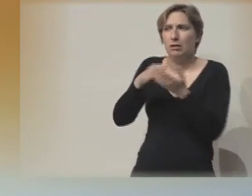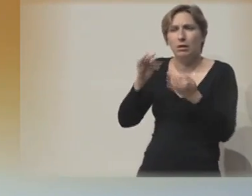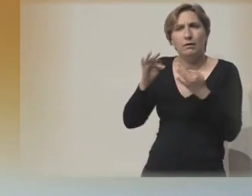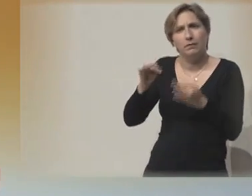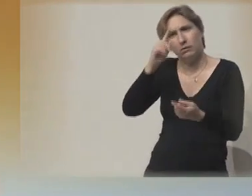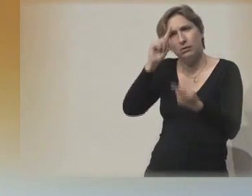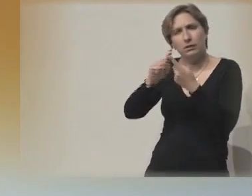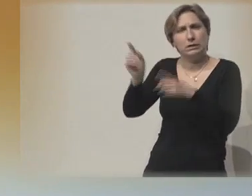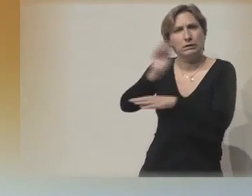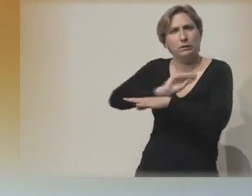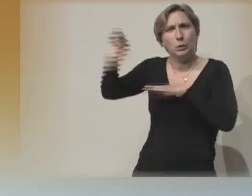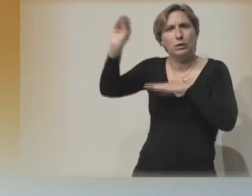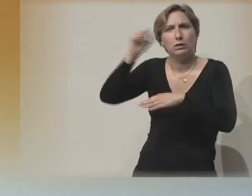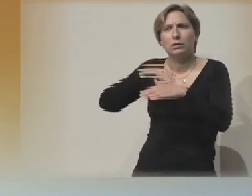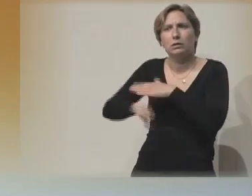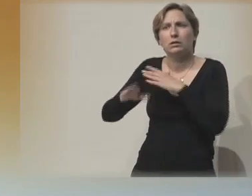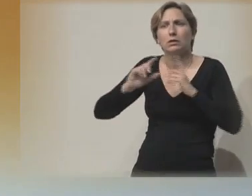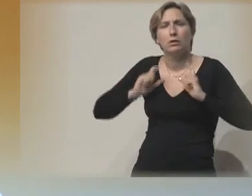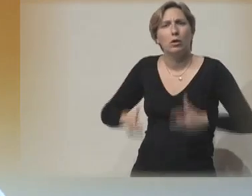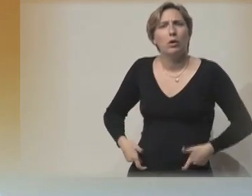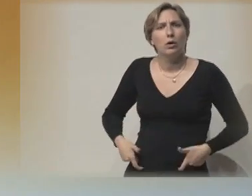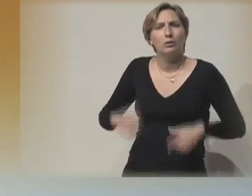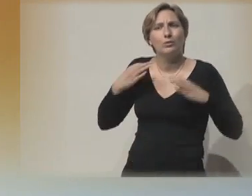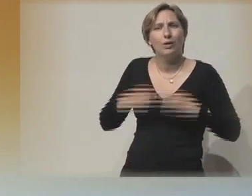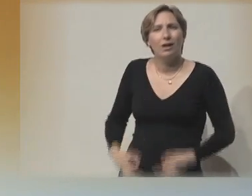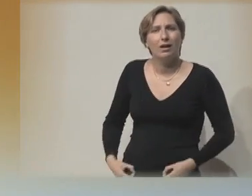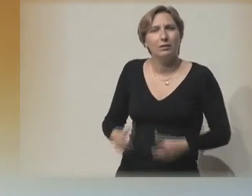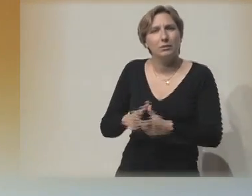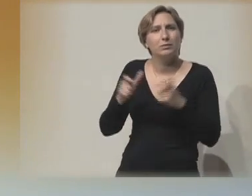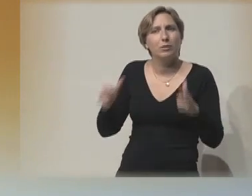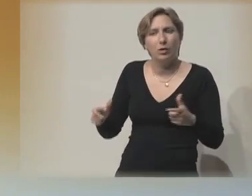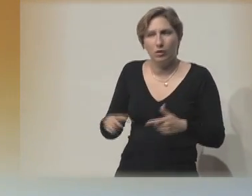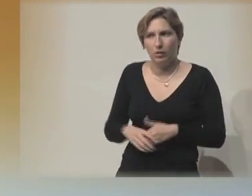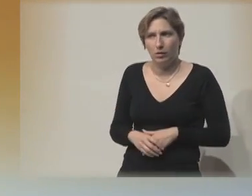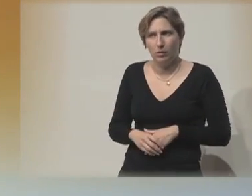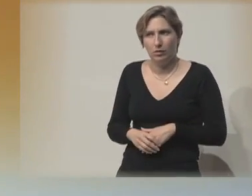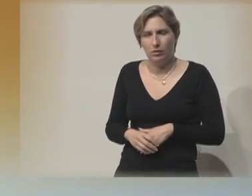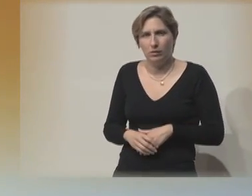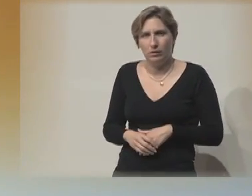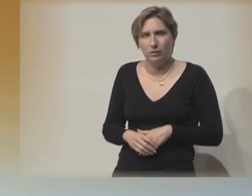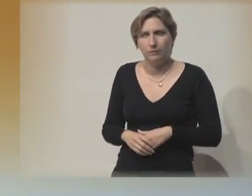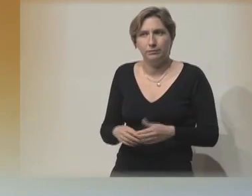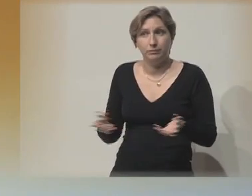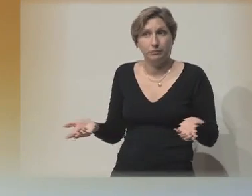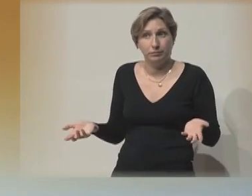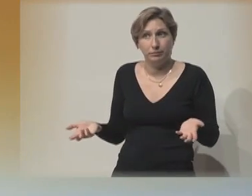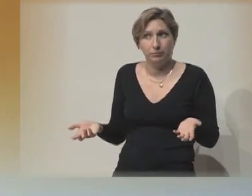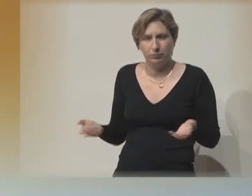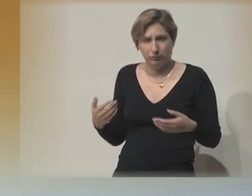thème de la sécurité dans les établissements scolaires, comme s'il n'était pas là,